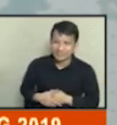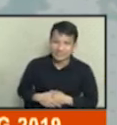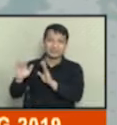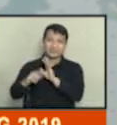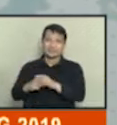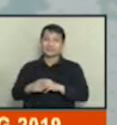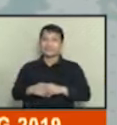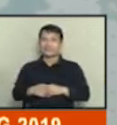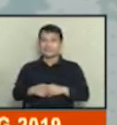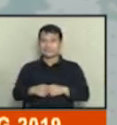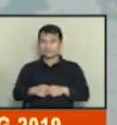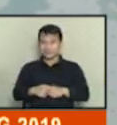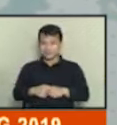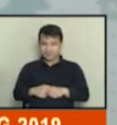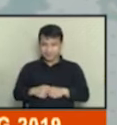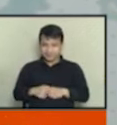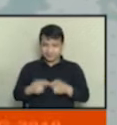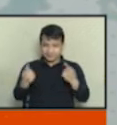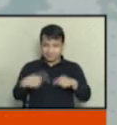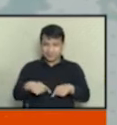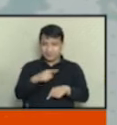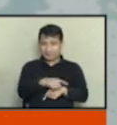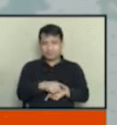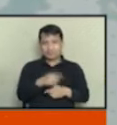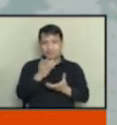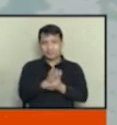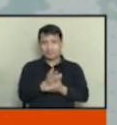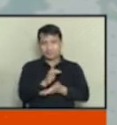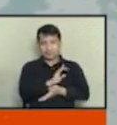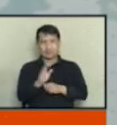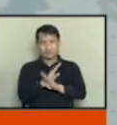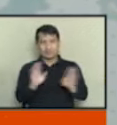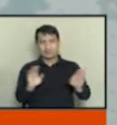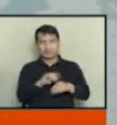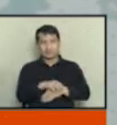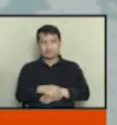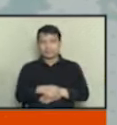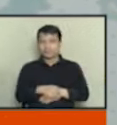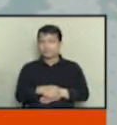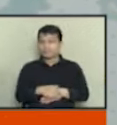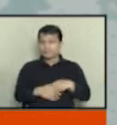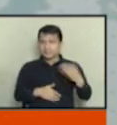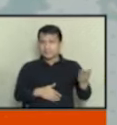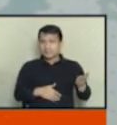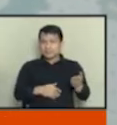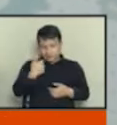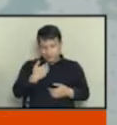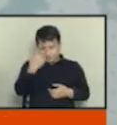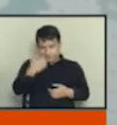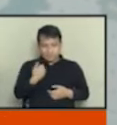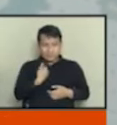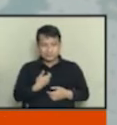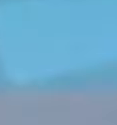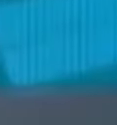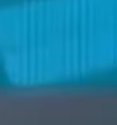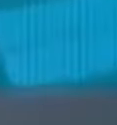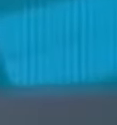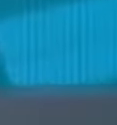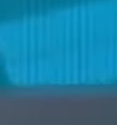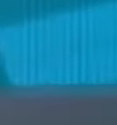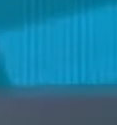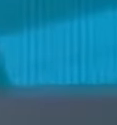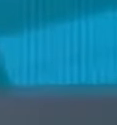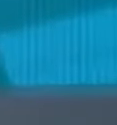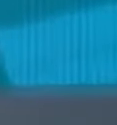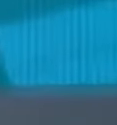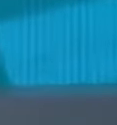yan, pinatawad ko na yung lalaki. Sabi ko, sige na, tumigil ka na. Pero nung nag-imbestag ako sa sarili ko, nalaman ko doon sa